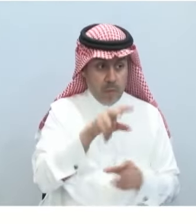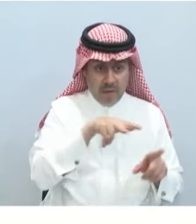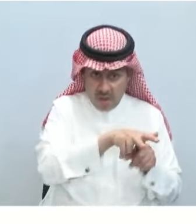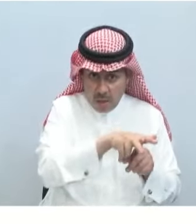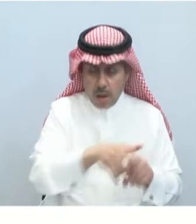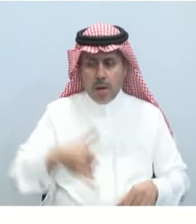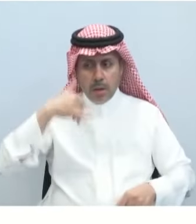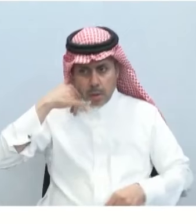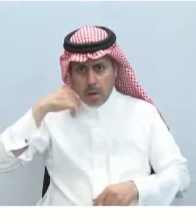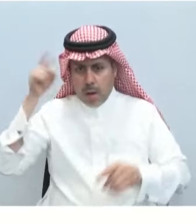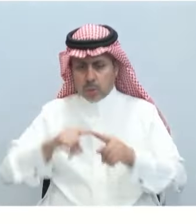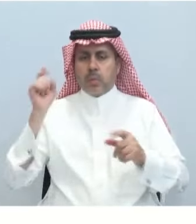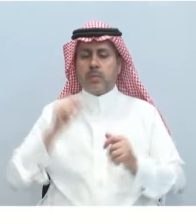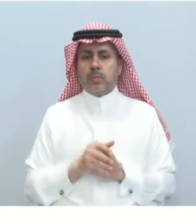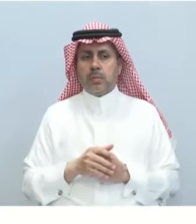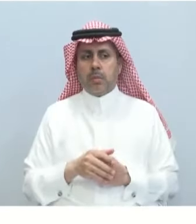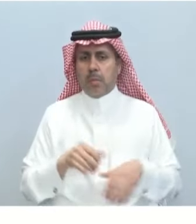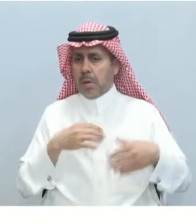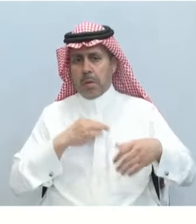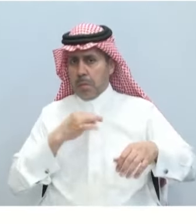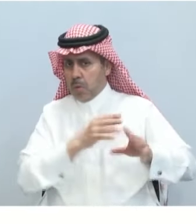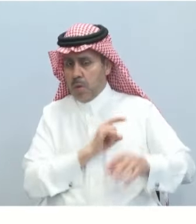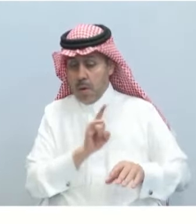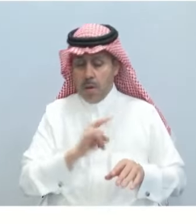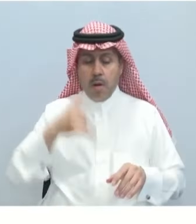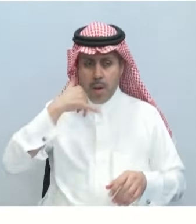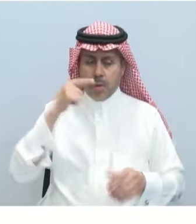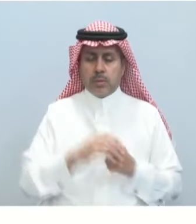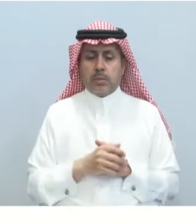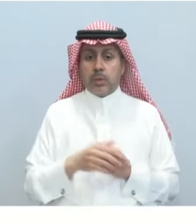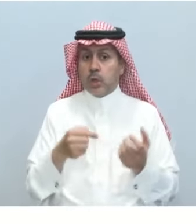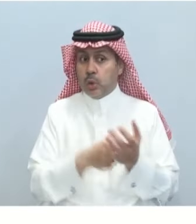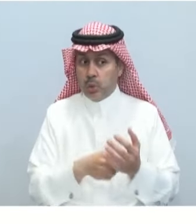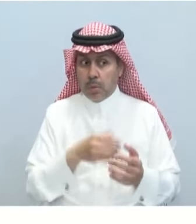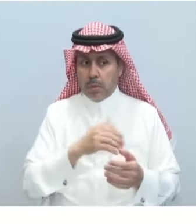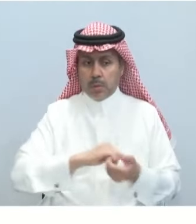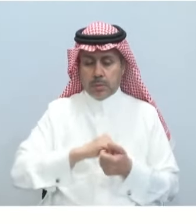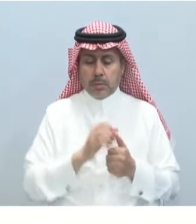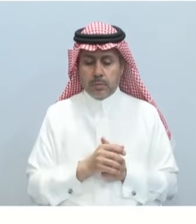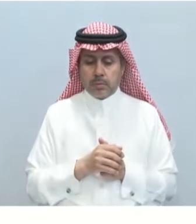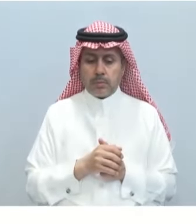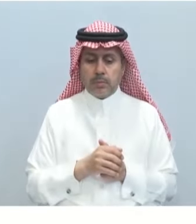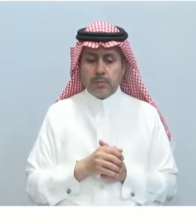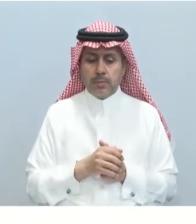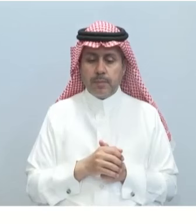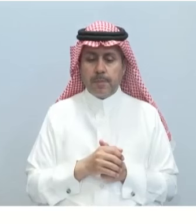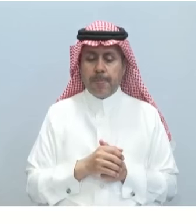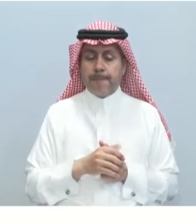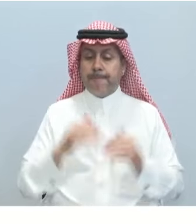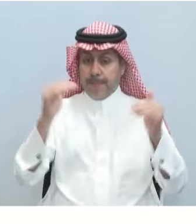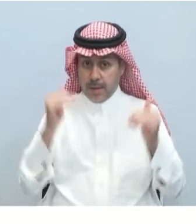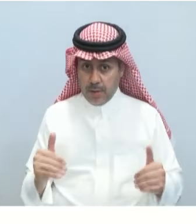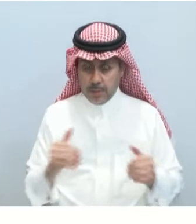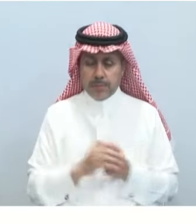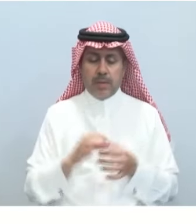الاذاء الابلاغ عنها فورا وهذا لم يحصل من الطبيب مع مراه ما تقضي به الانظمه ذات